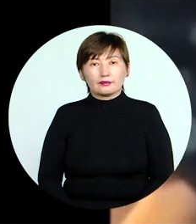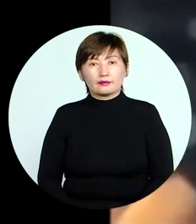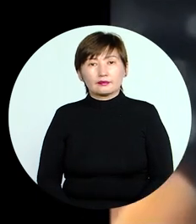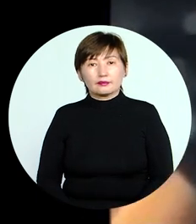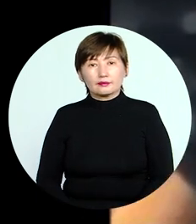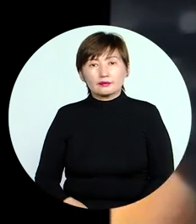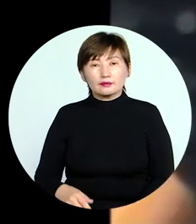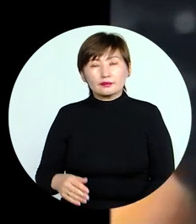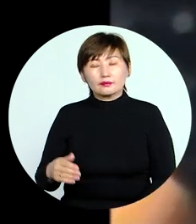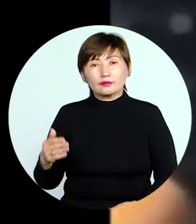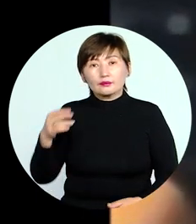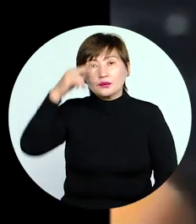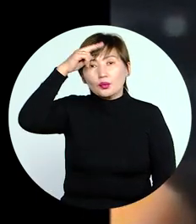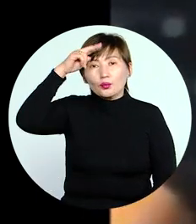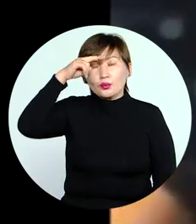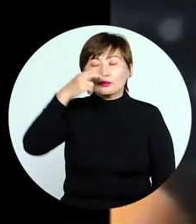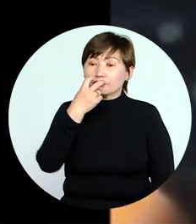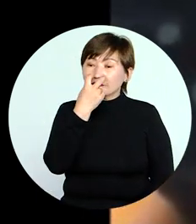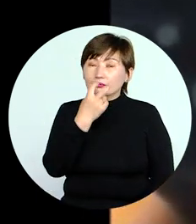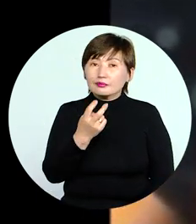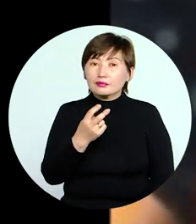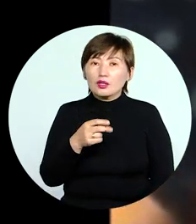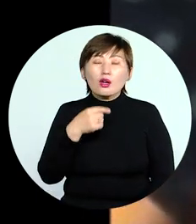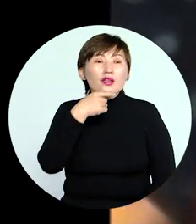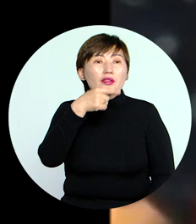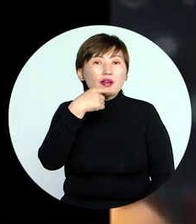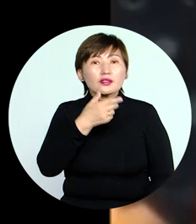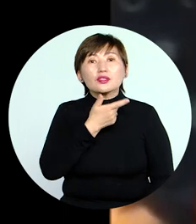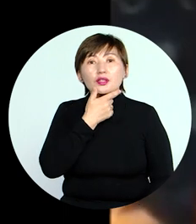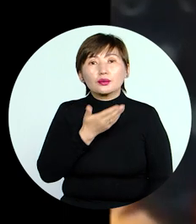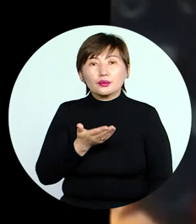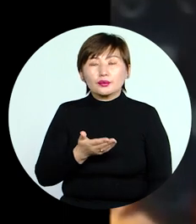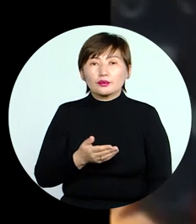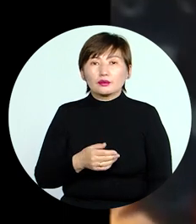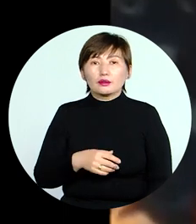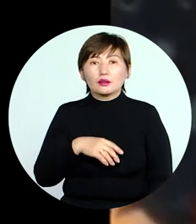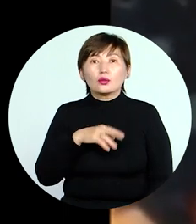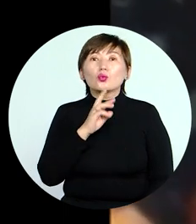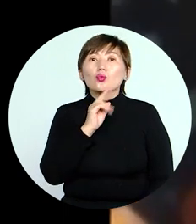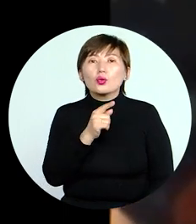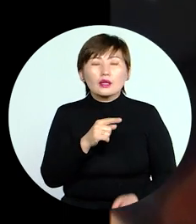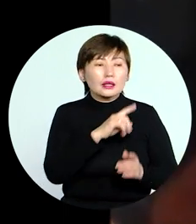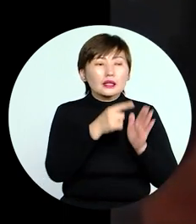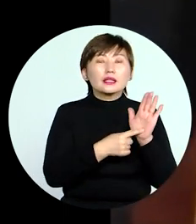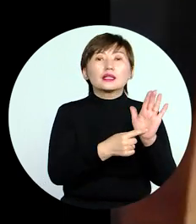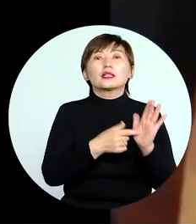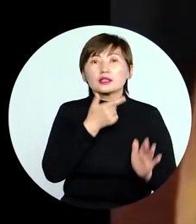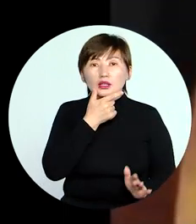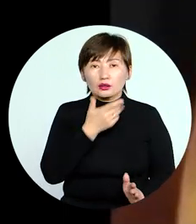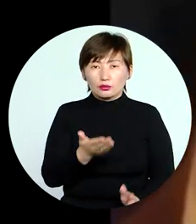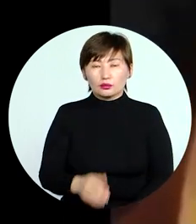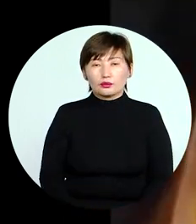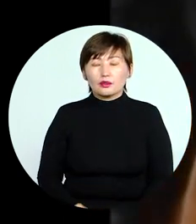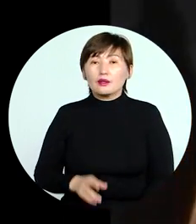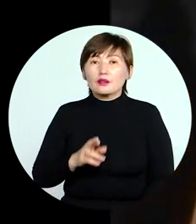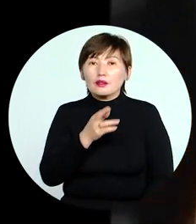За энэ хүүхэд бол үндсэндээ одоо бол яг ярддаг нас бол биш, одоо үгээр илэрхийлдэг бол нас биш байна. А гэтэл